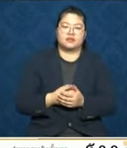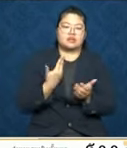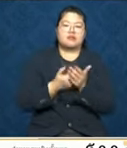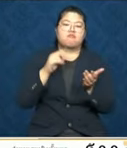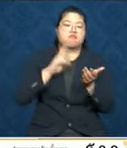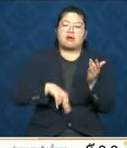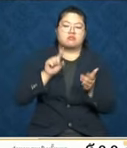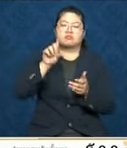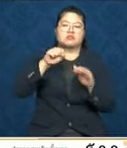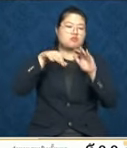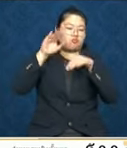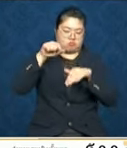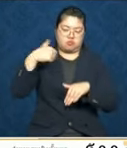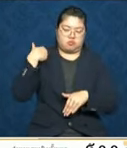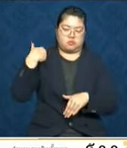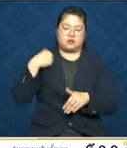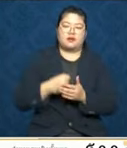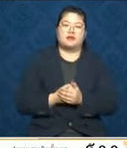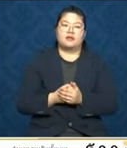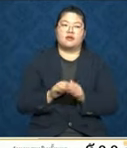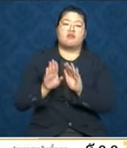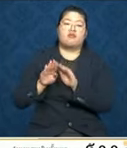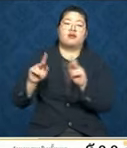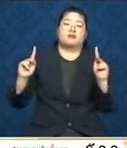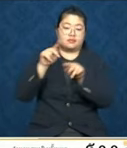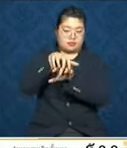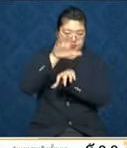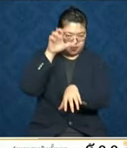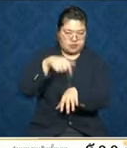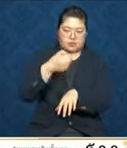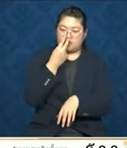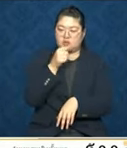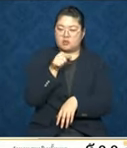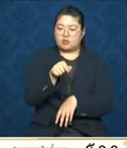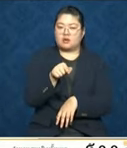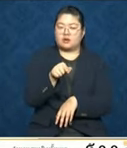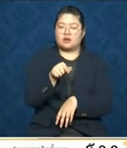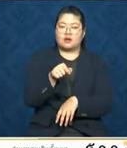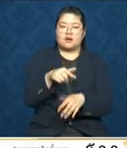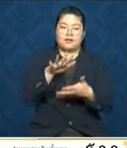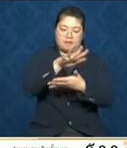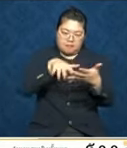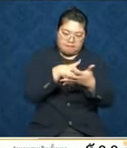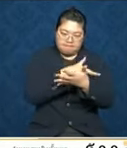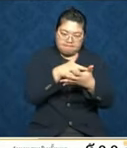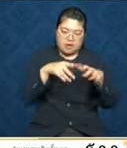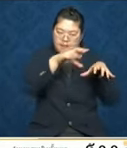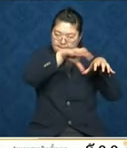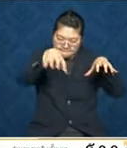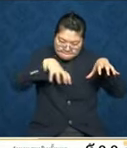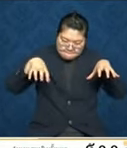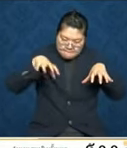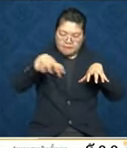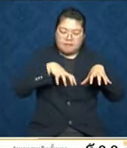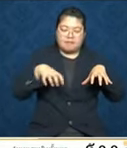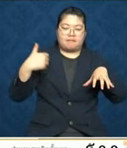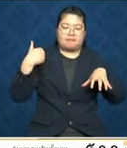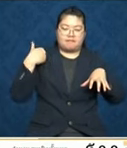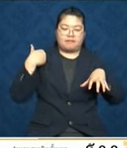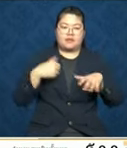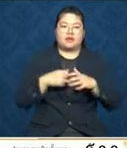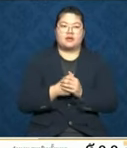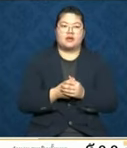ดนี้แล้วก็อาจจะฝากกระทรวงมหาดไทยนะครับช่วยดูแลเรื่องผังเมืองหน่อยครับเพราะว่าพรบ.ผังเมืองก็อันใหม่กำลังจะออกมาแต่ว่าอันนี้